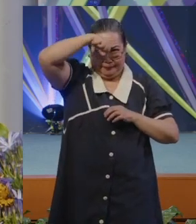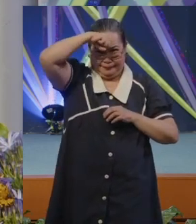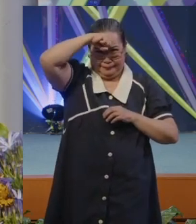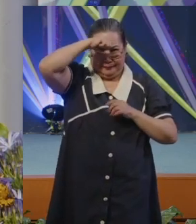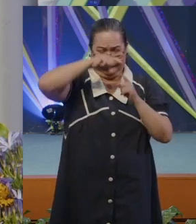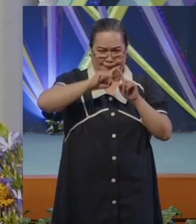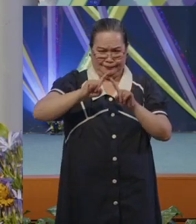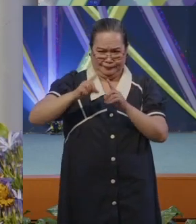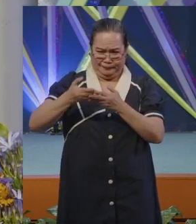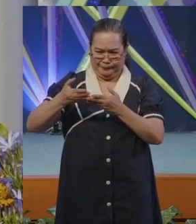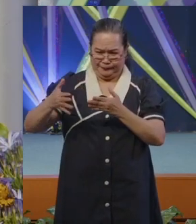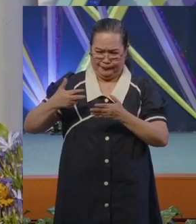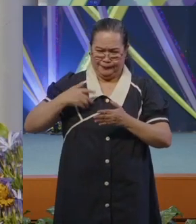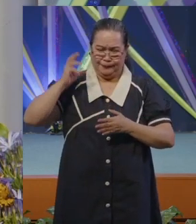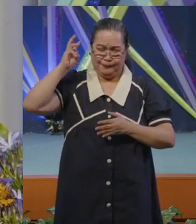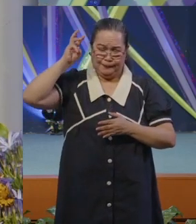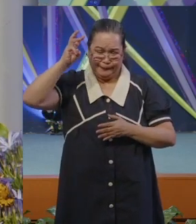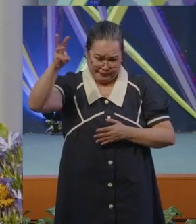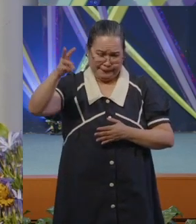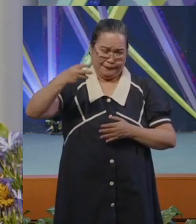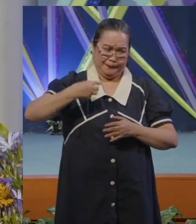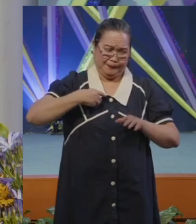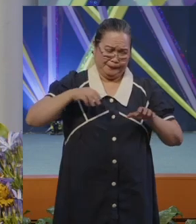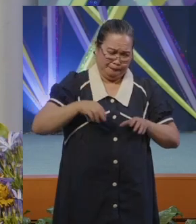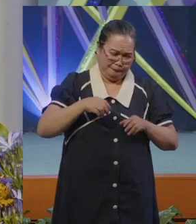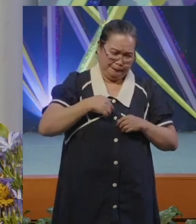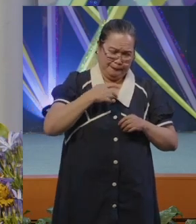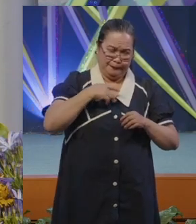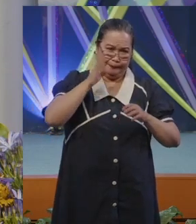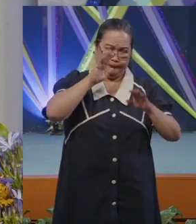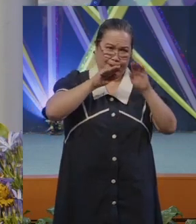ano-anong bagay upang matupad ang iyong mga